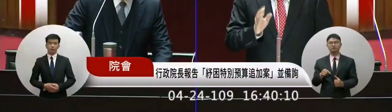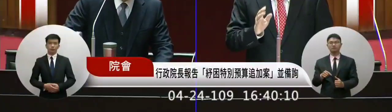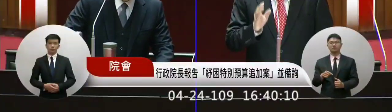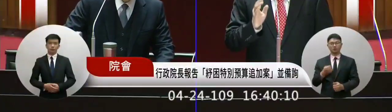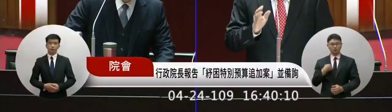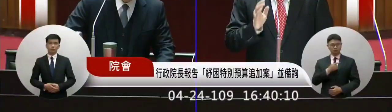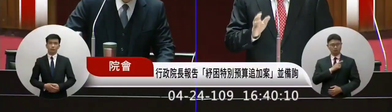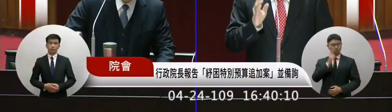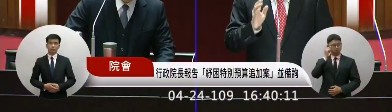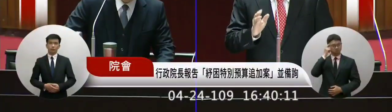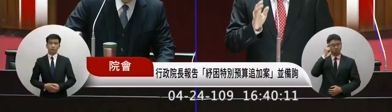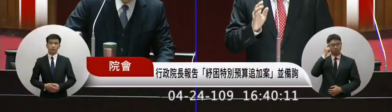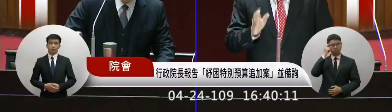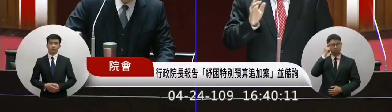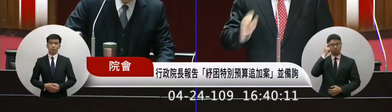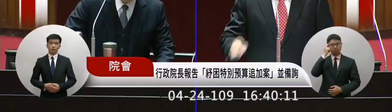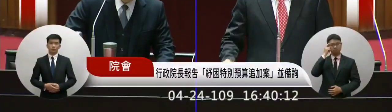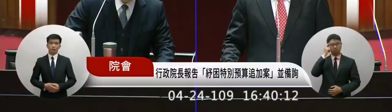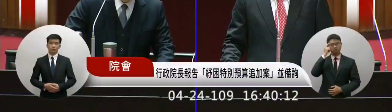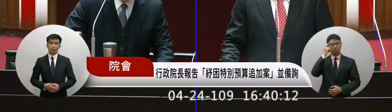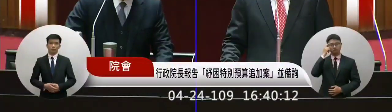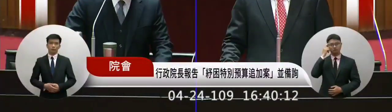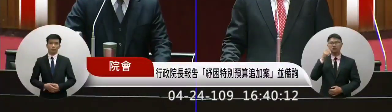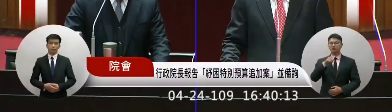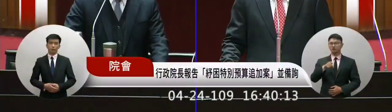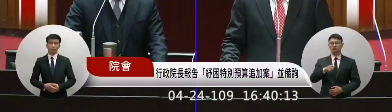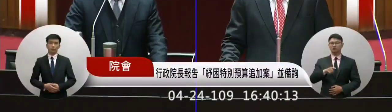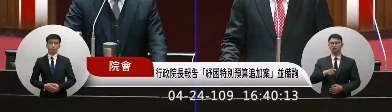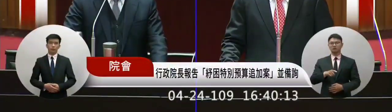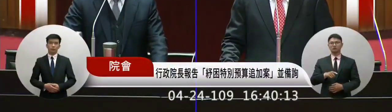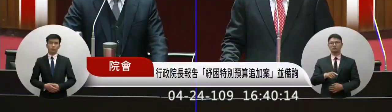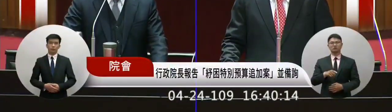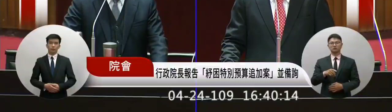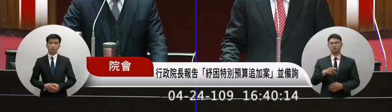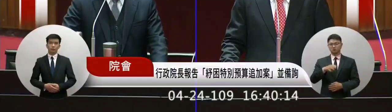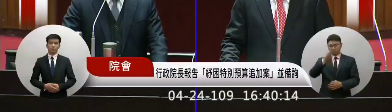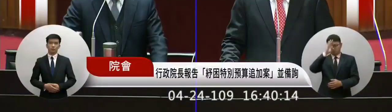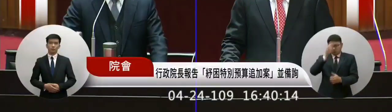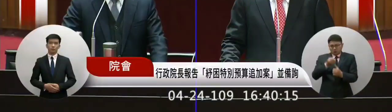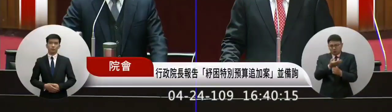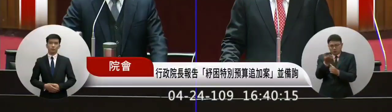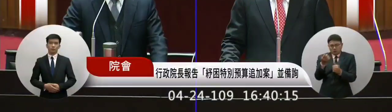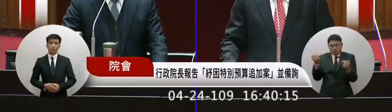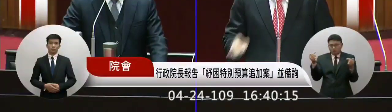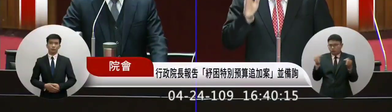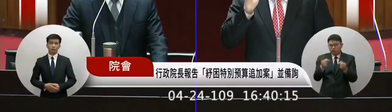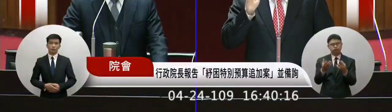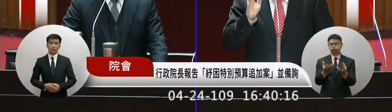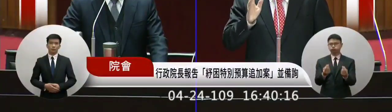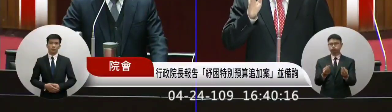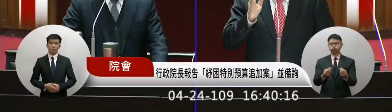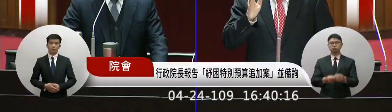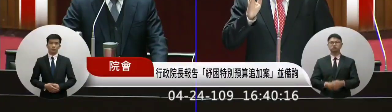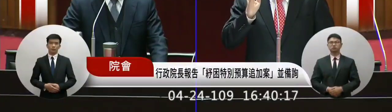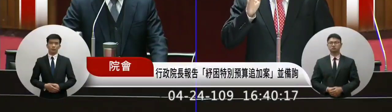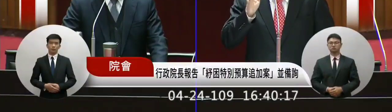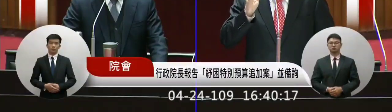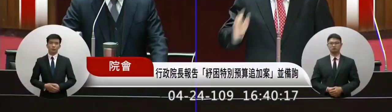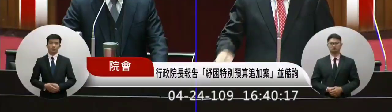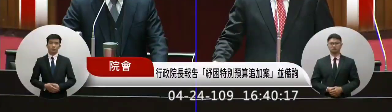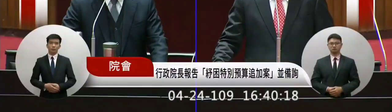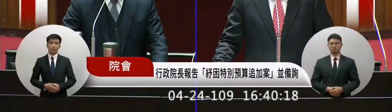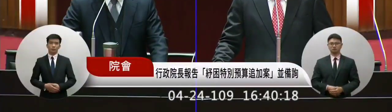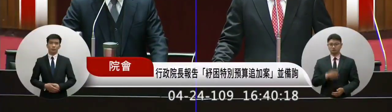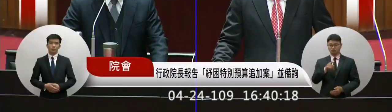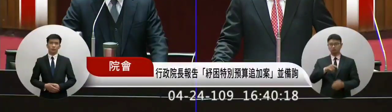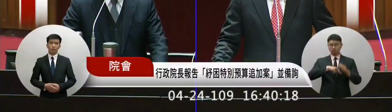本席认为完全没有缓和的趋向，要请院长特别特别特别